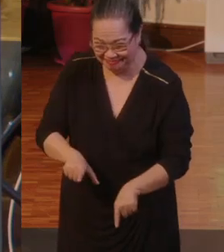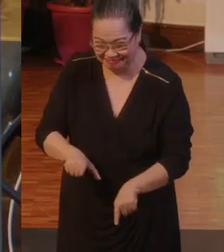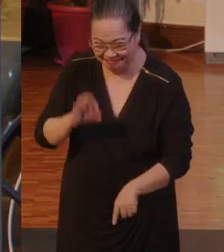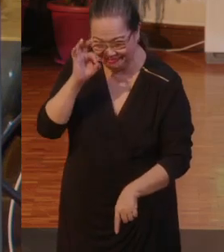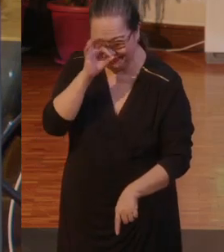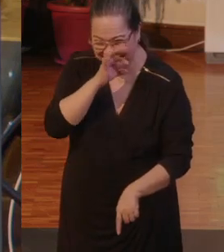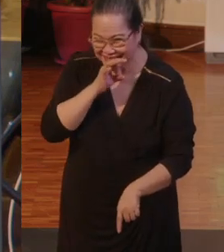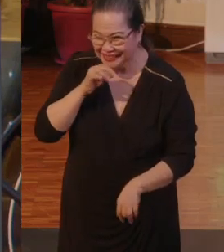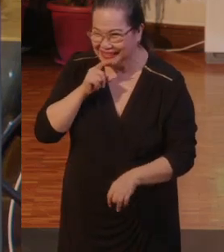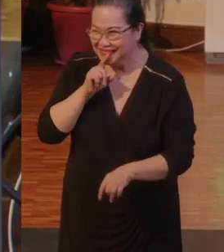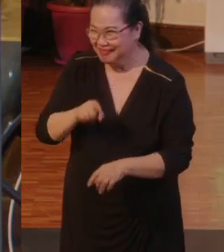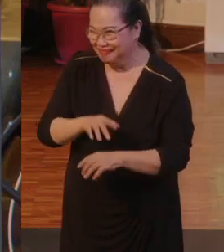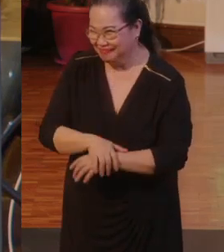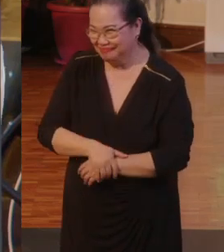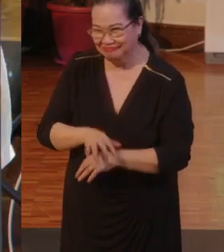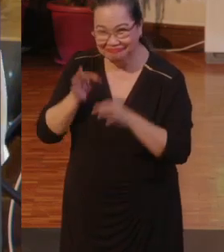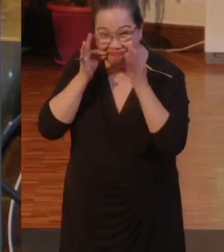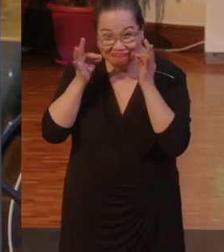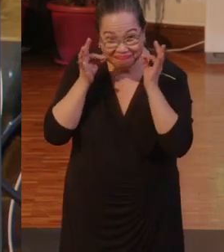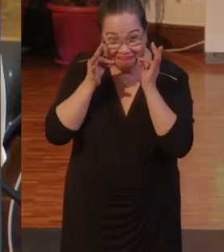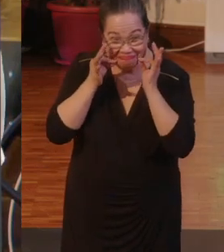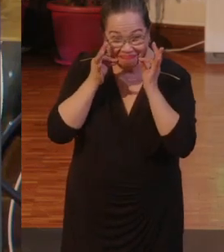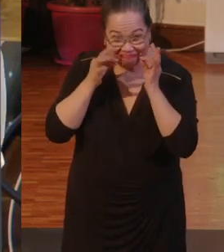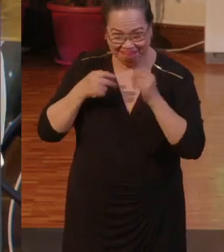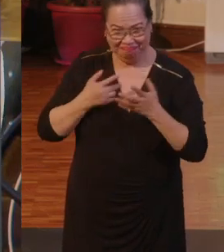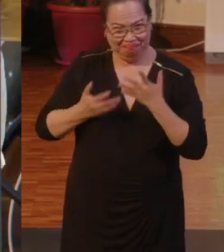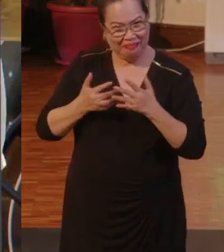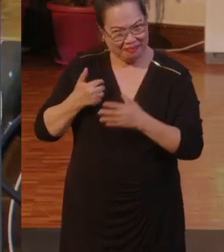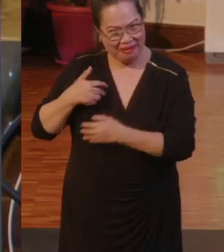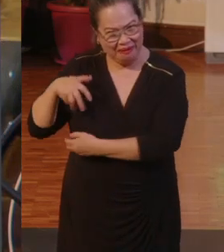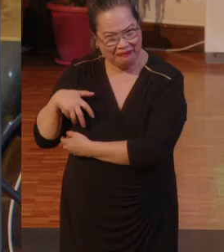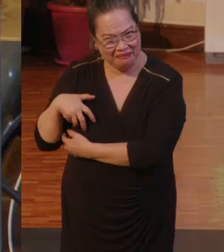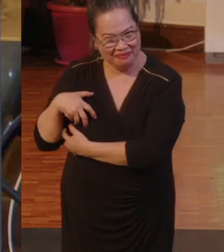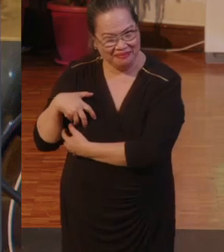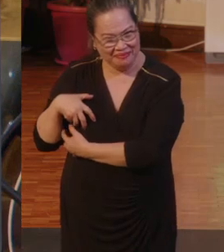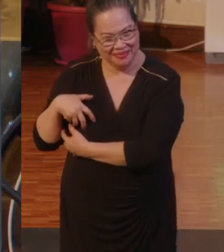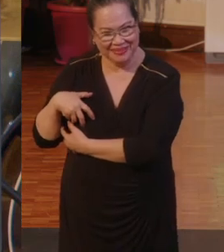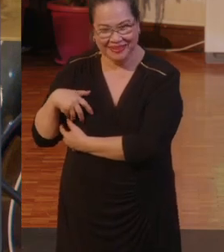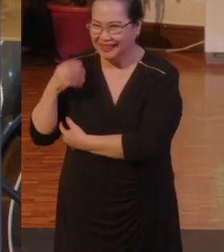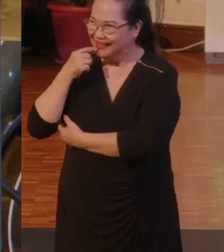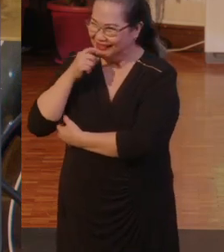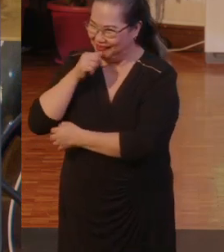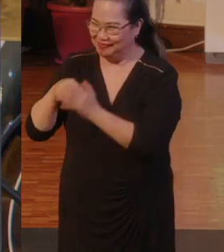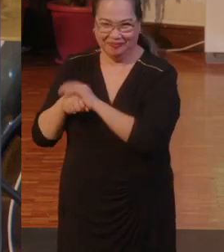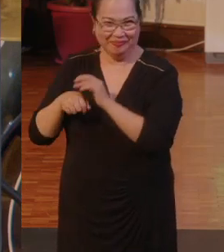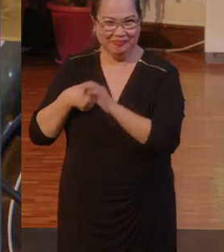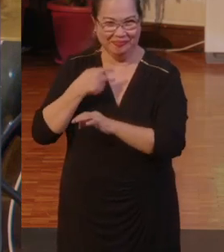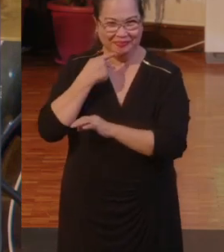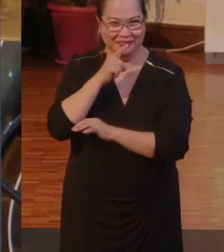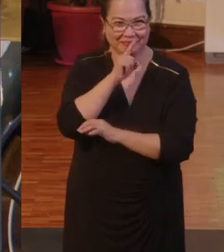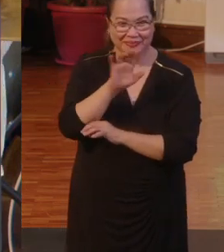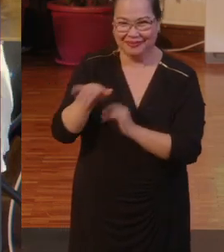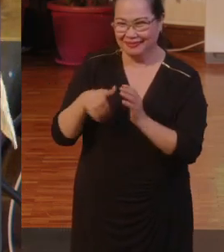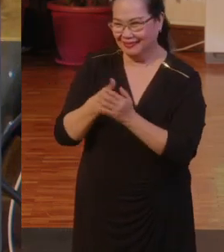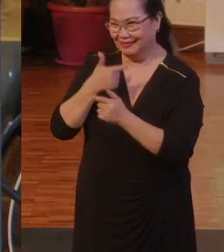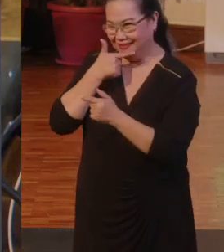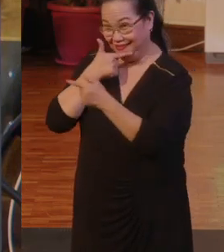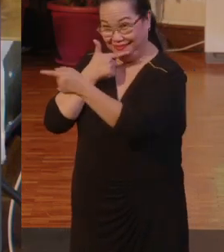ang sabi ni Pablo sa inspirasyon ng Diwang Banal, who shall separate us from the love of Christ? Shall tribulation